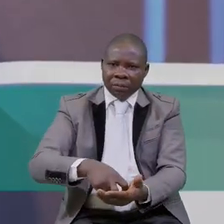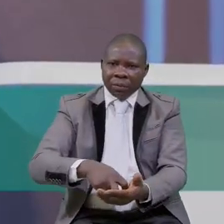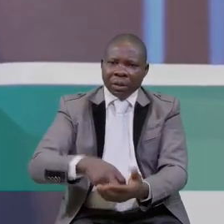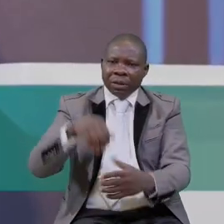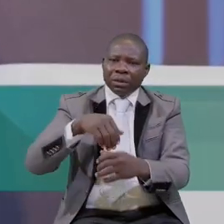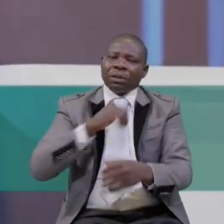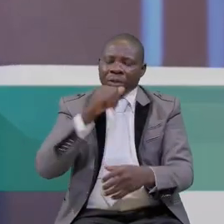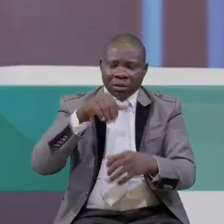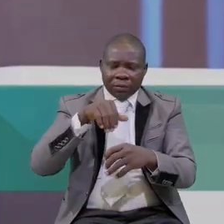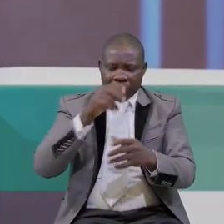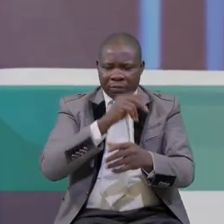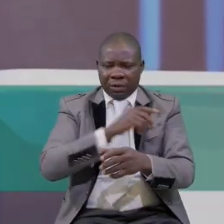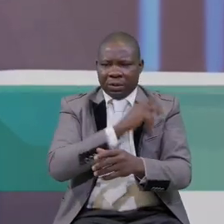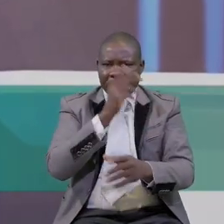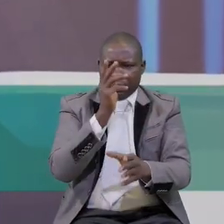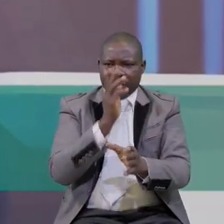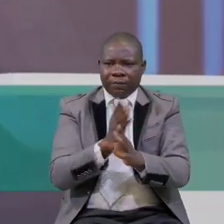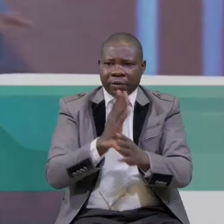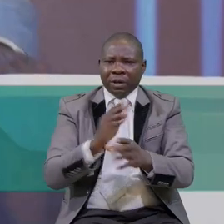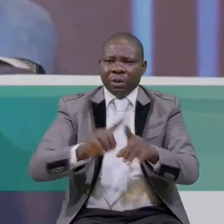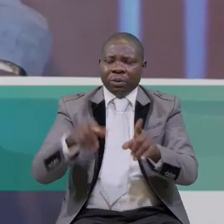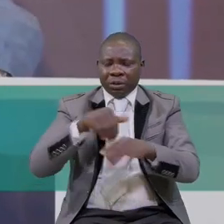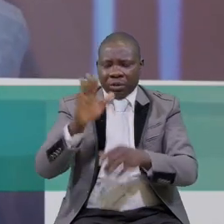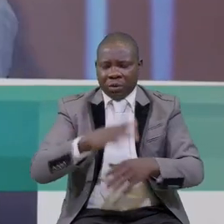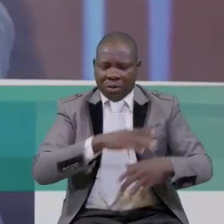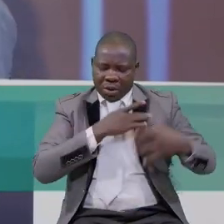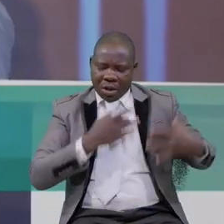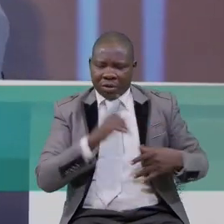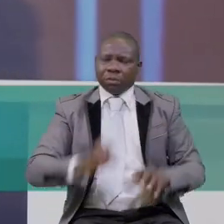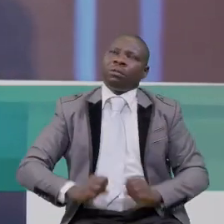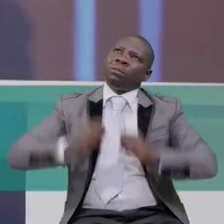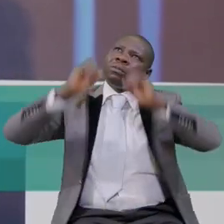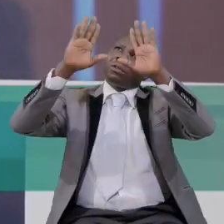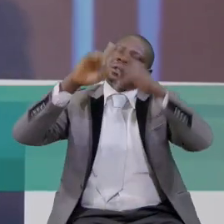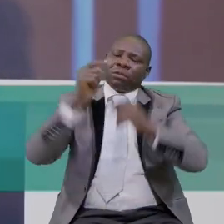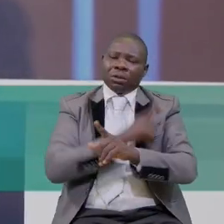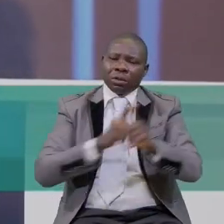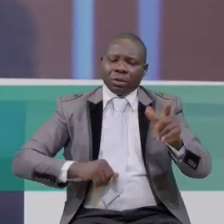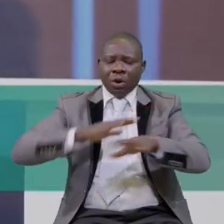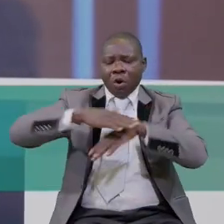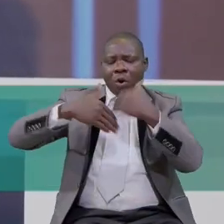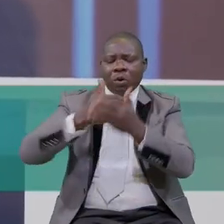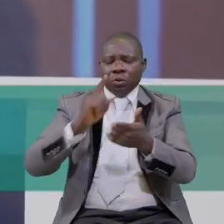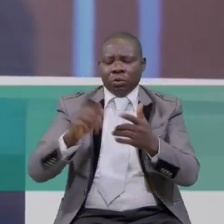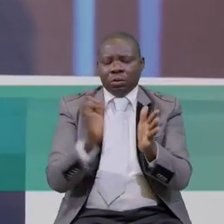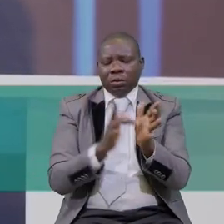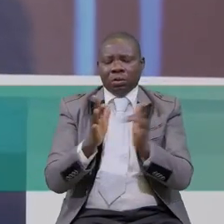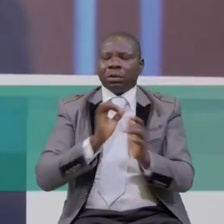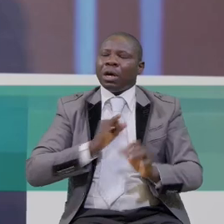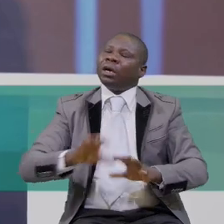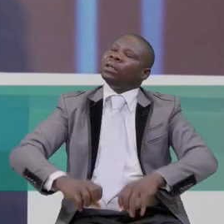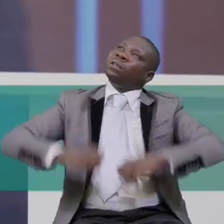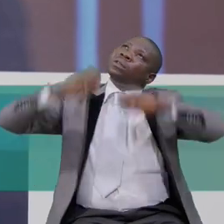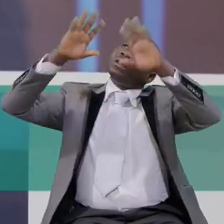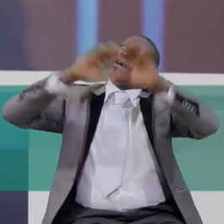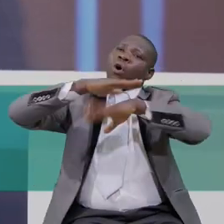genoux physiques, mais vos cœurs. Vous vous abandonnez au Seigneur dans votre cœur. Vous donnez tout à Jésus. Tout à Jésus, j'abandonne.